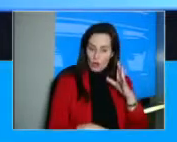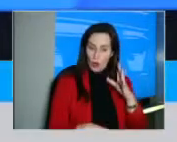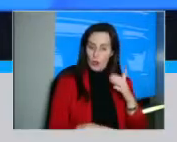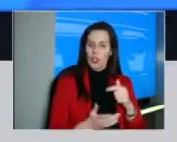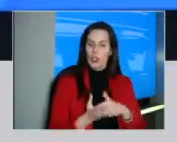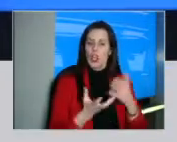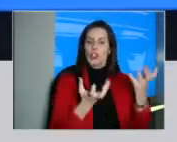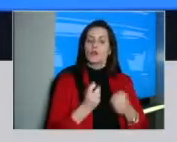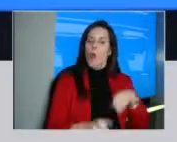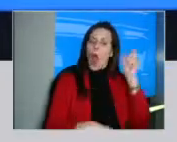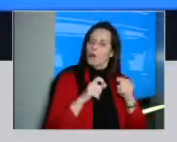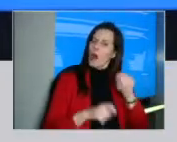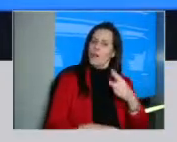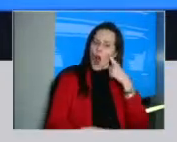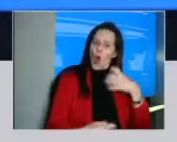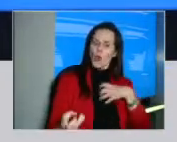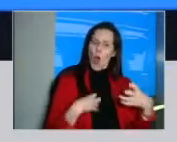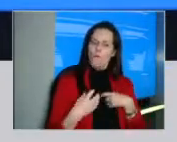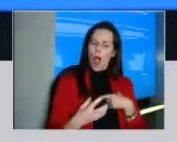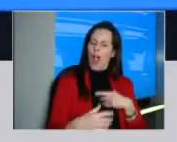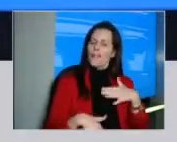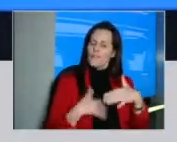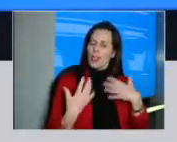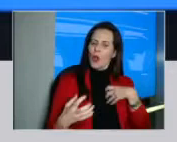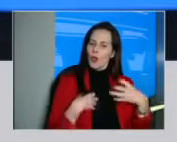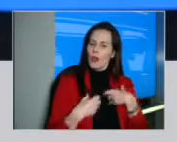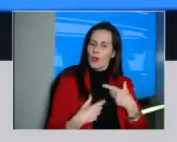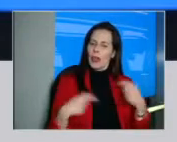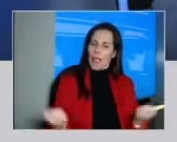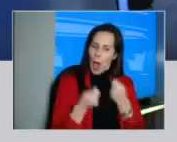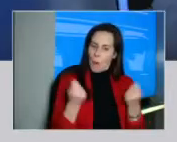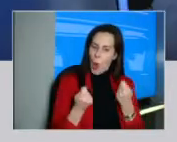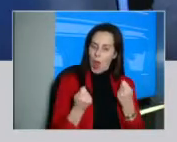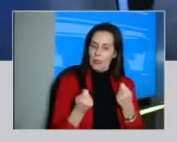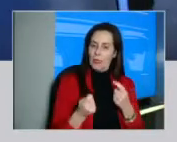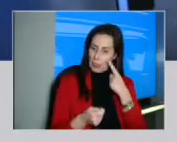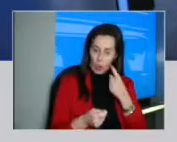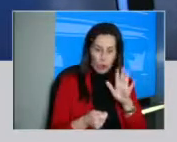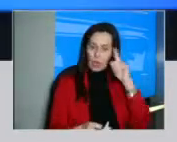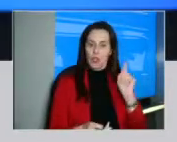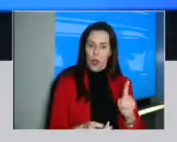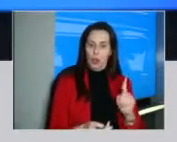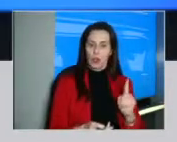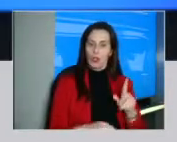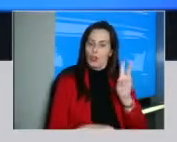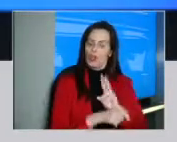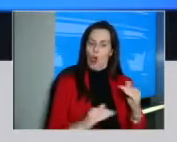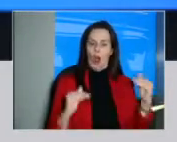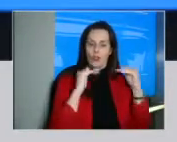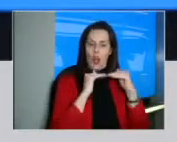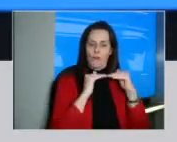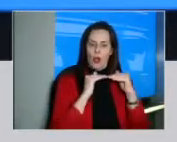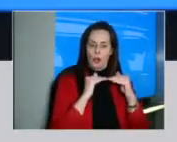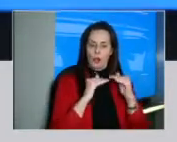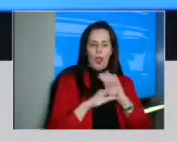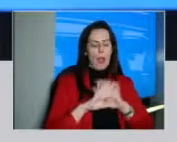שימשכו בוחרים לבוא להופעה, ותוך כדי ייתנו להם תעמולה. לא, הרעיון הוא שנשמור על שוויון, לא תהיה